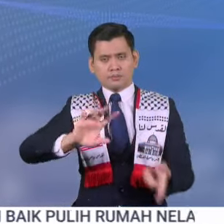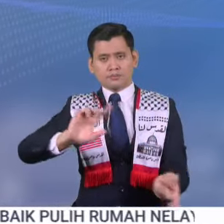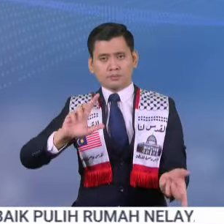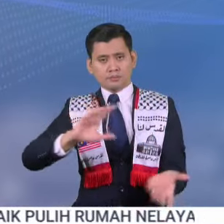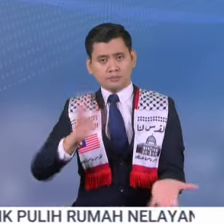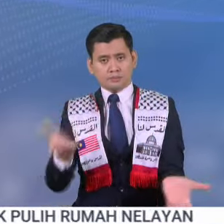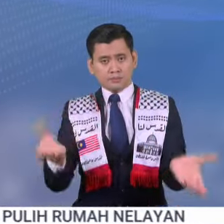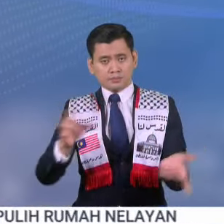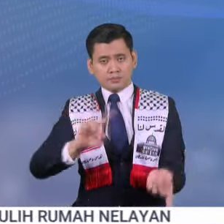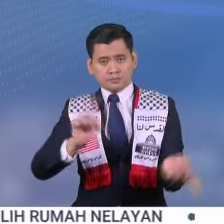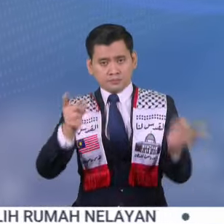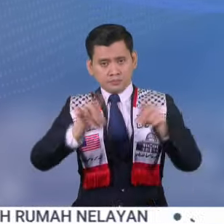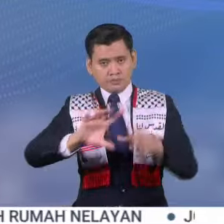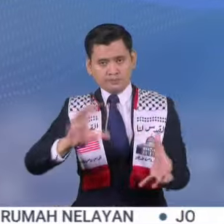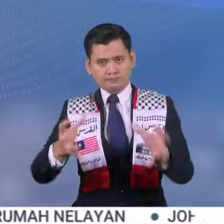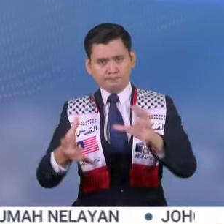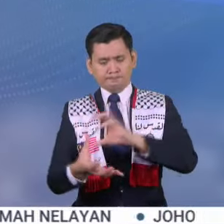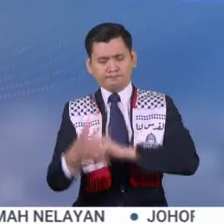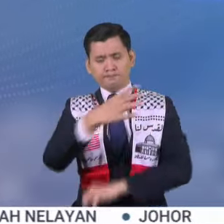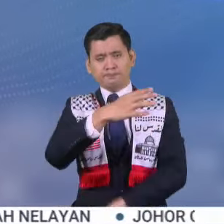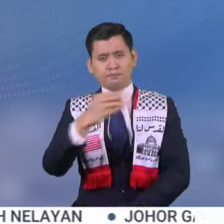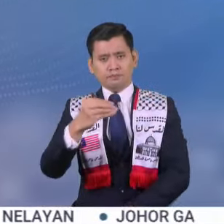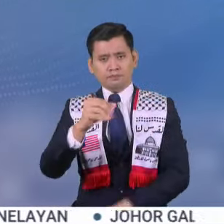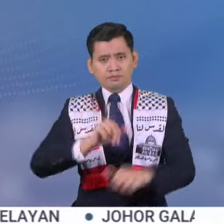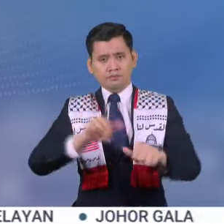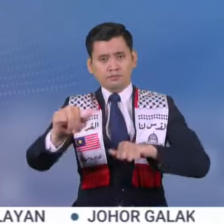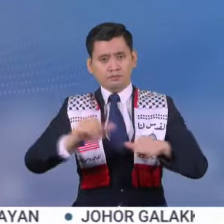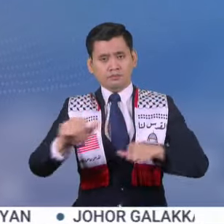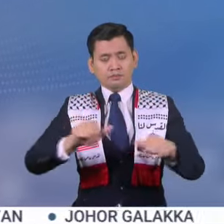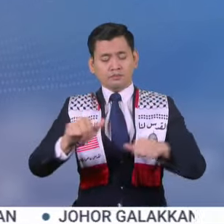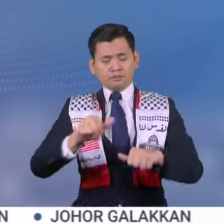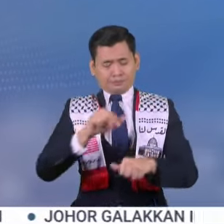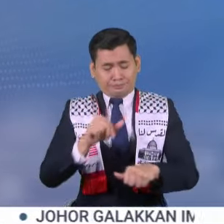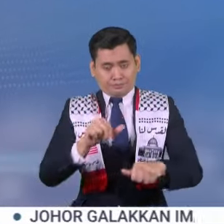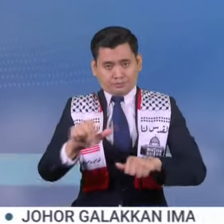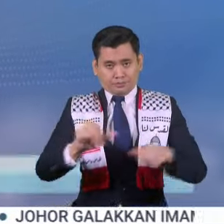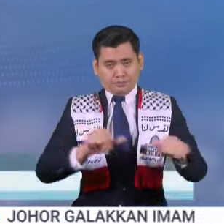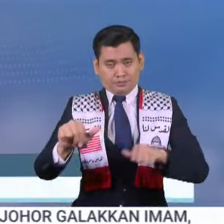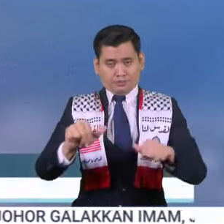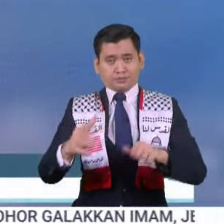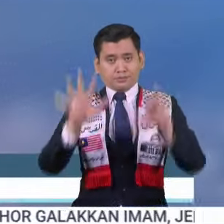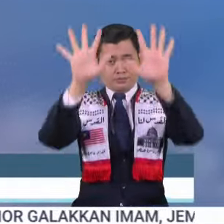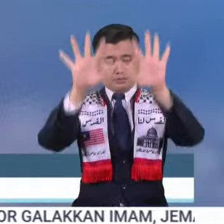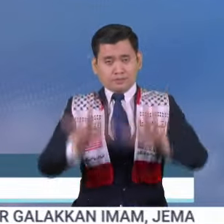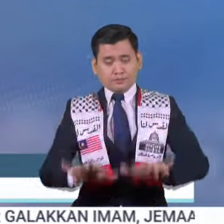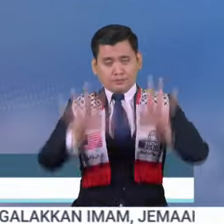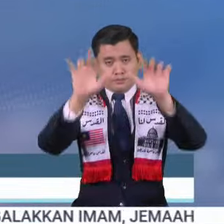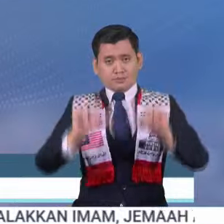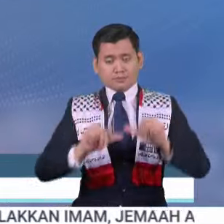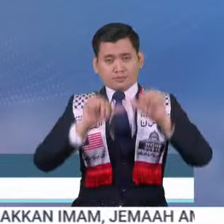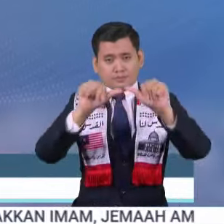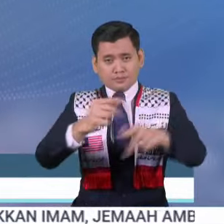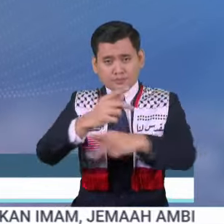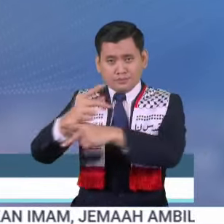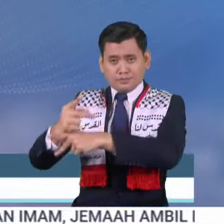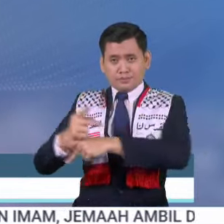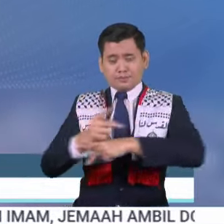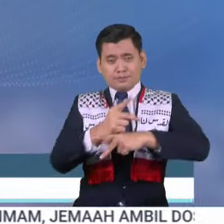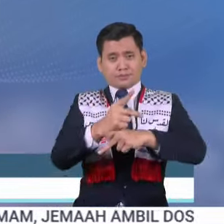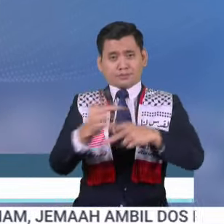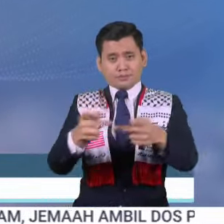daerah jpbn jpbd diaktifkan kepuan berikutan amaran hujan berterusan tahap waspada di